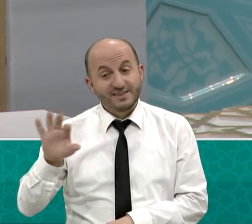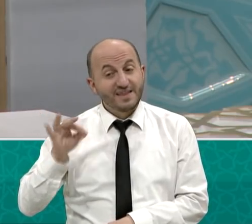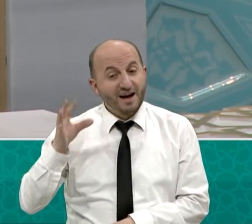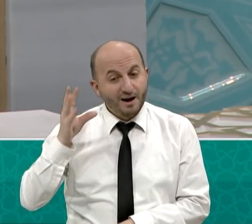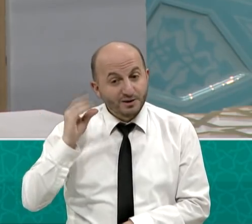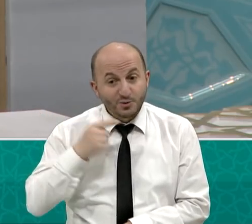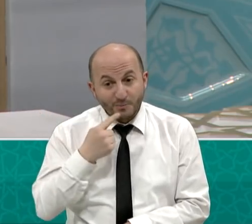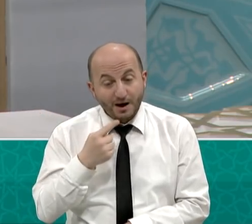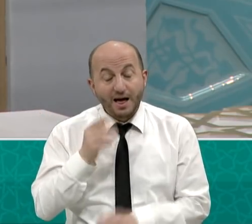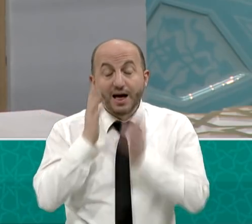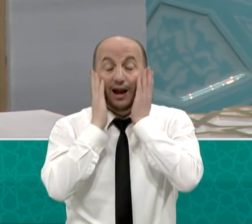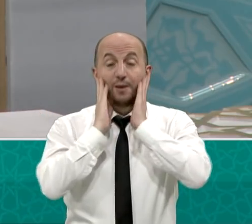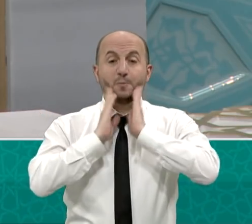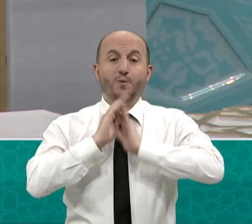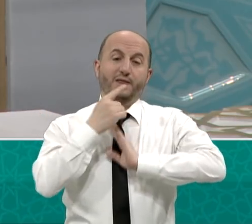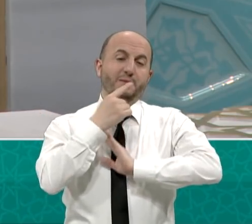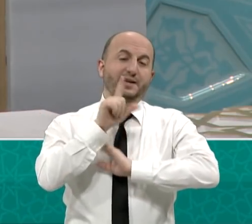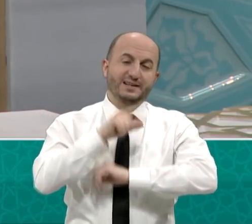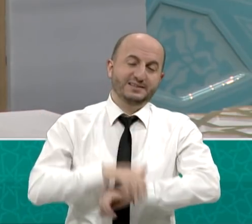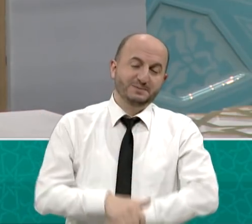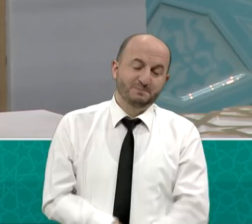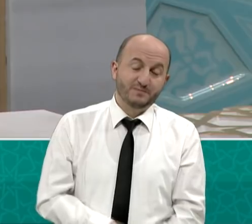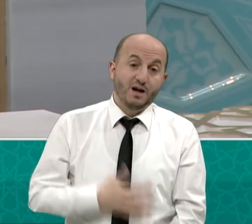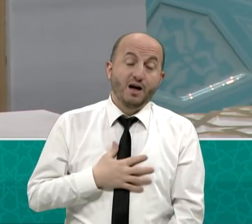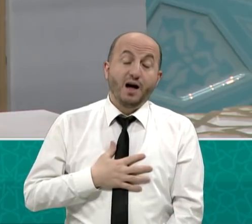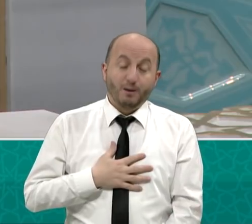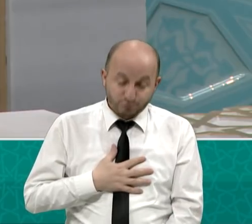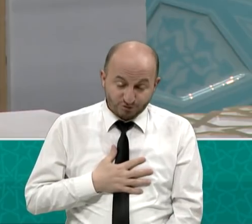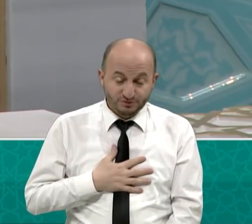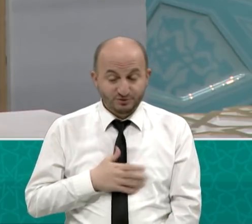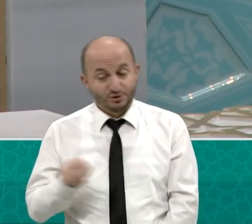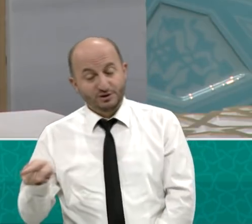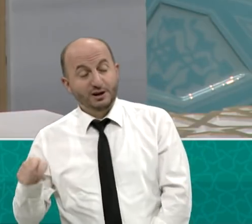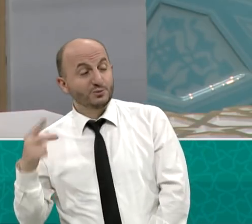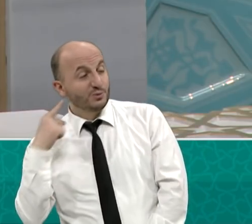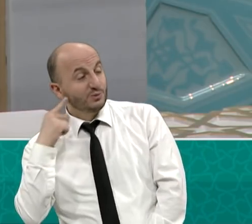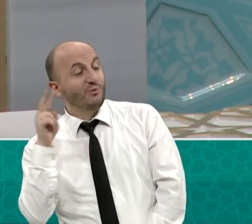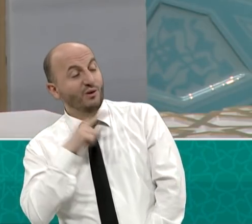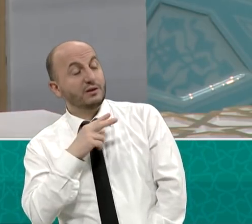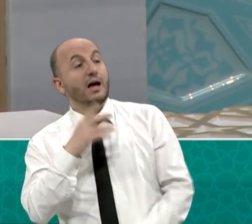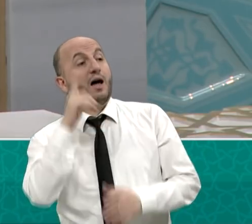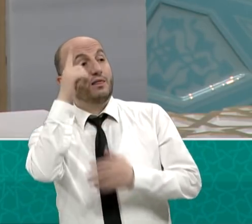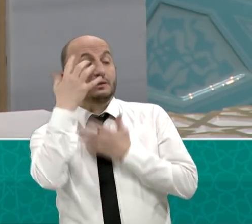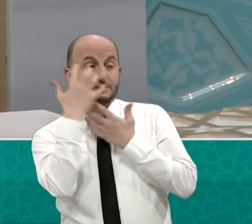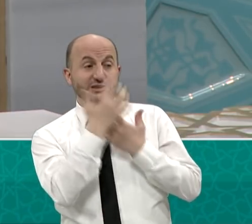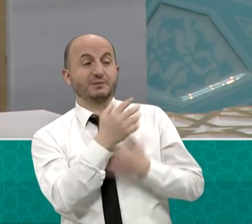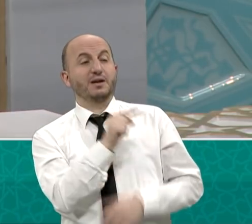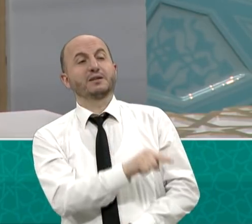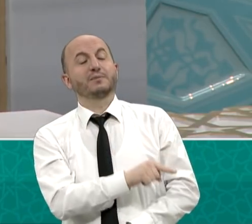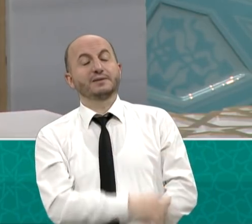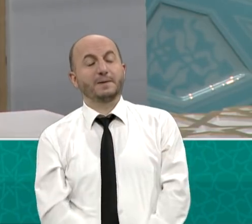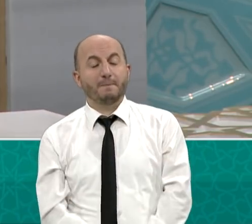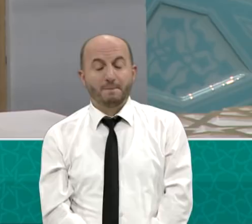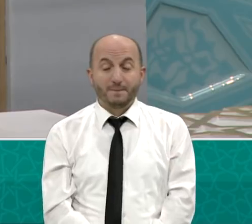öğreneceksin? Elhamdülillah diyecek aksıran. Benim kardeşim de yerhamükallah diyecek. O da ne diyecek?